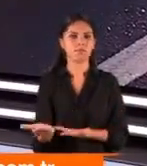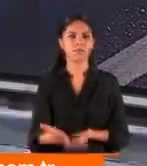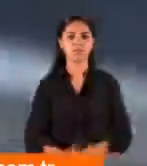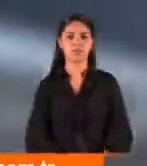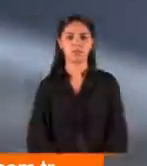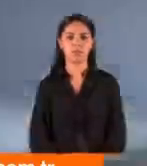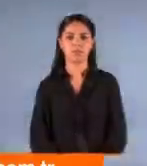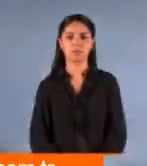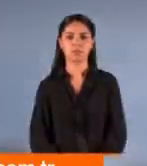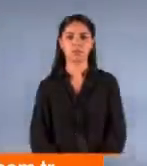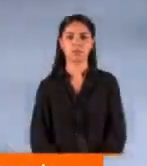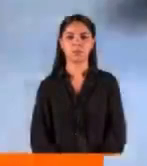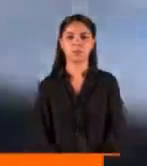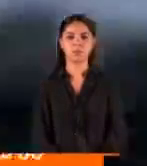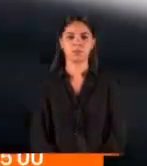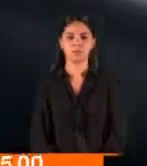Maske de